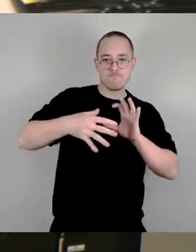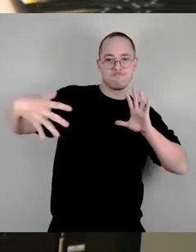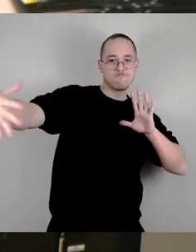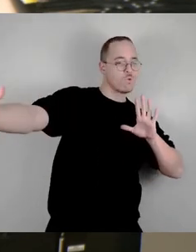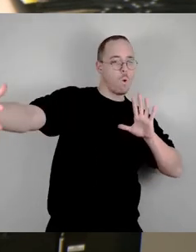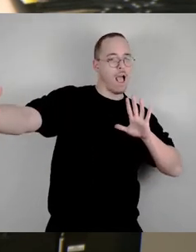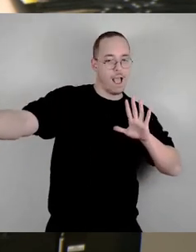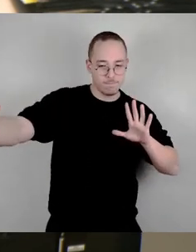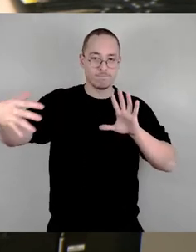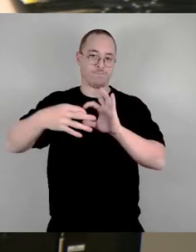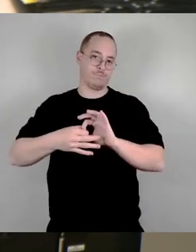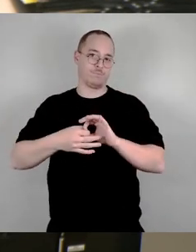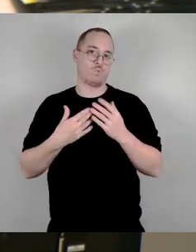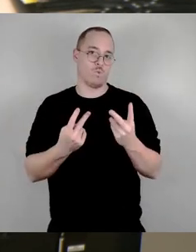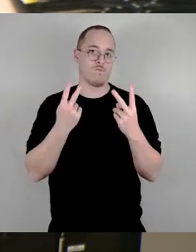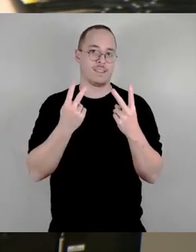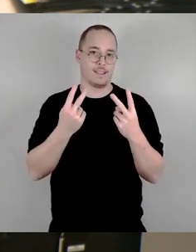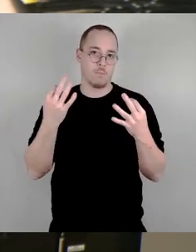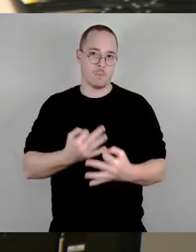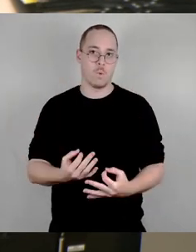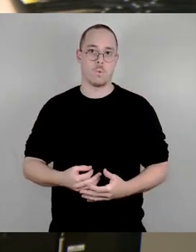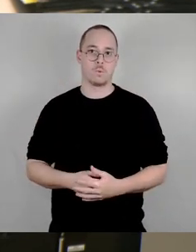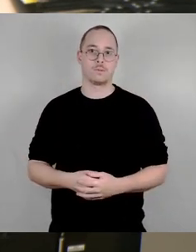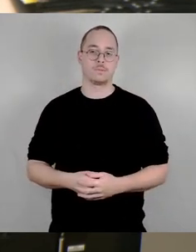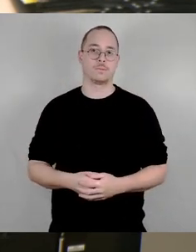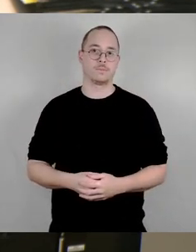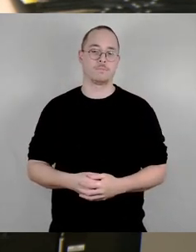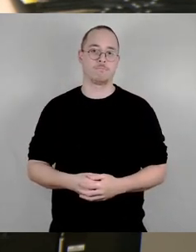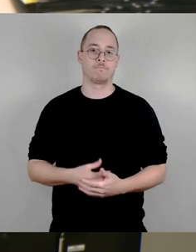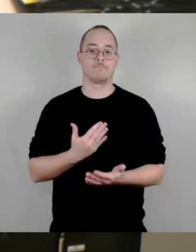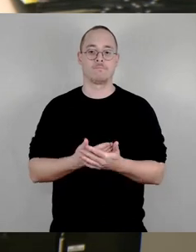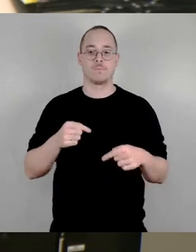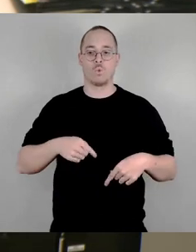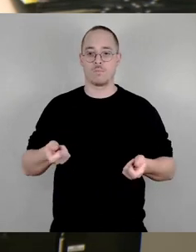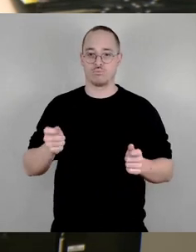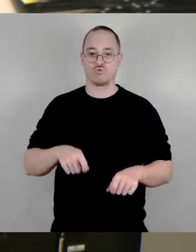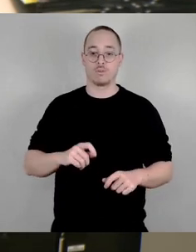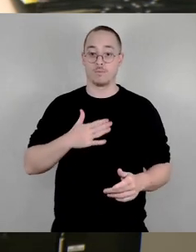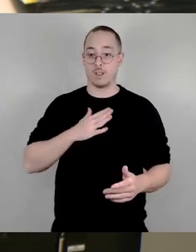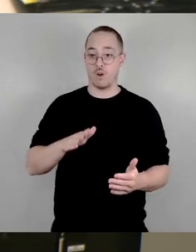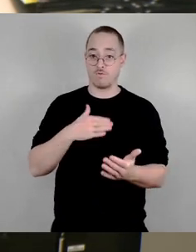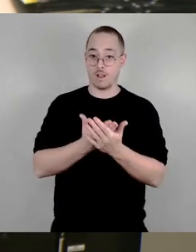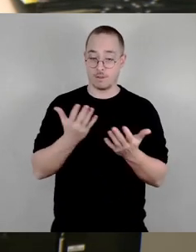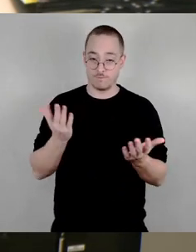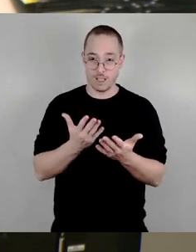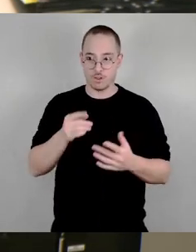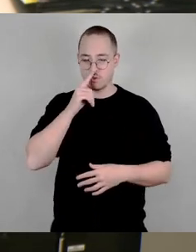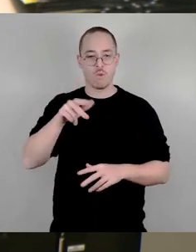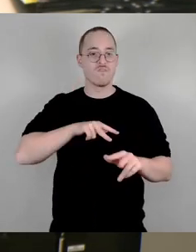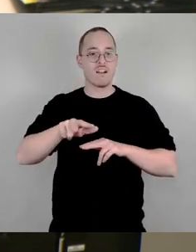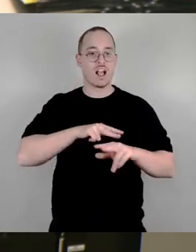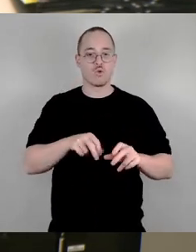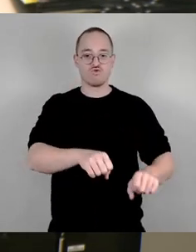angesprochen, mit dem heutigen Beschluss haben wir gleichzeitig die Aufgabe, dass das Skate-Entwicklungskonzept nicht in einer Verwaltungsschublade verschwindet,